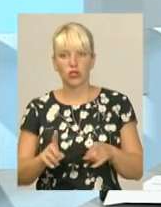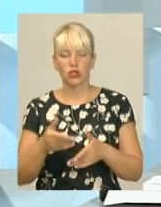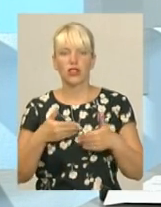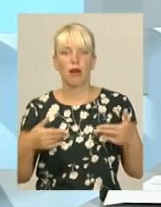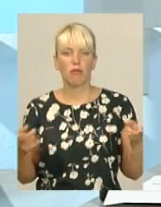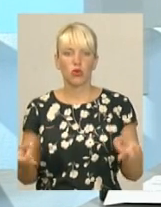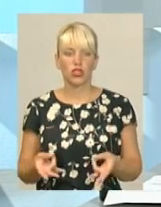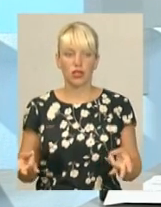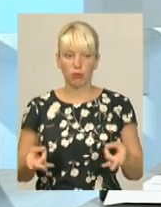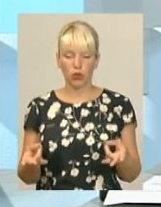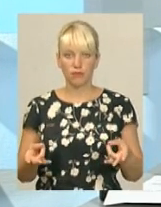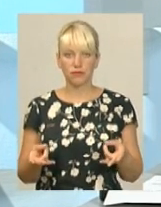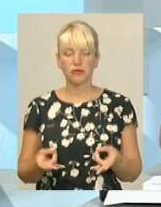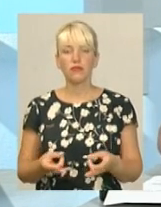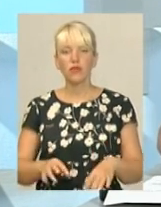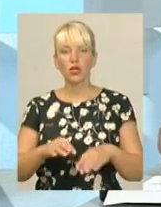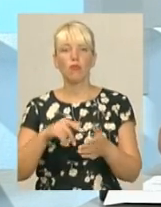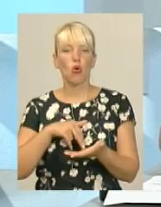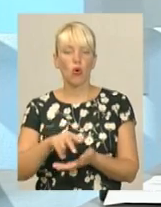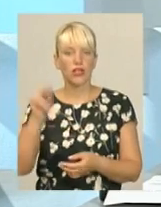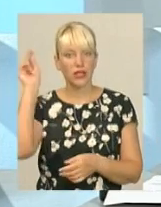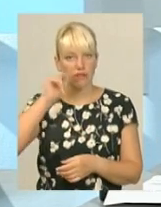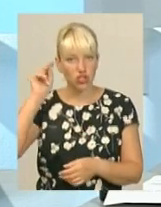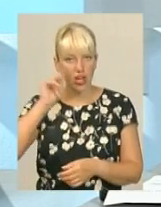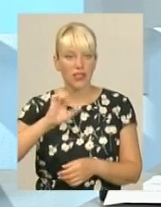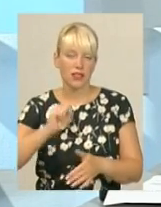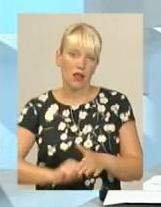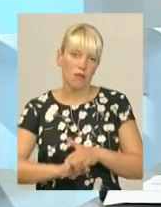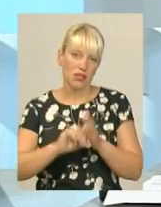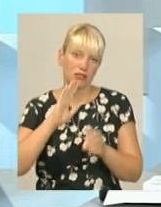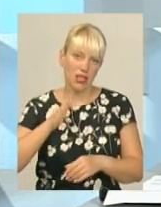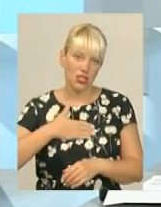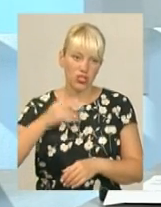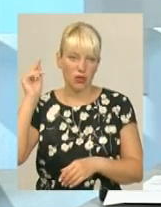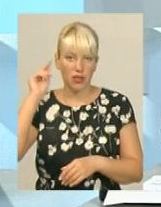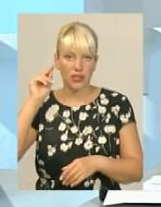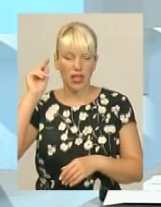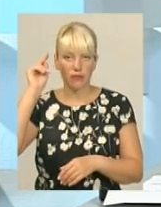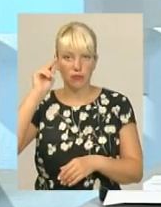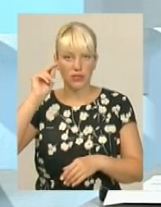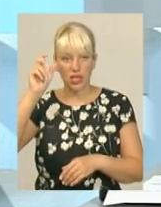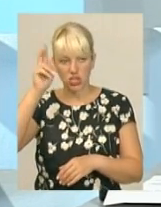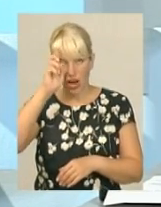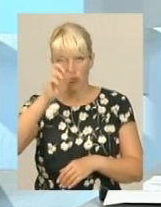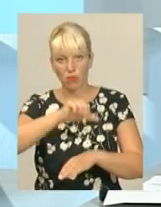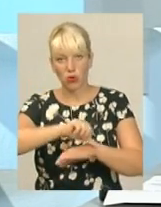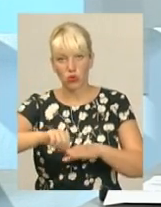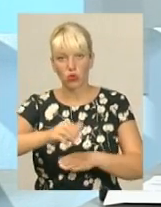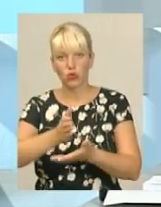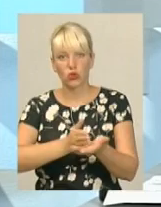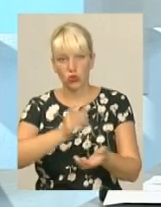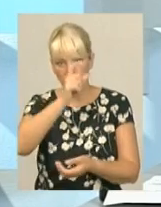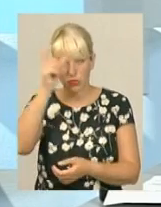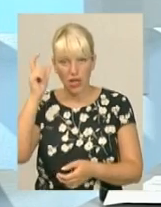потрібно проходити навчання, і сьогодні на базі нашої Державної прикордонної академії імені Богдана Хмельницького